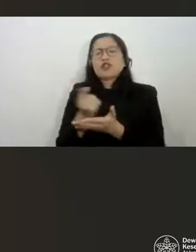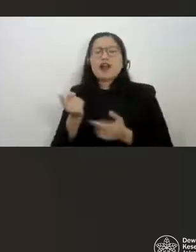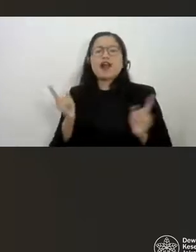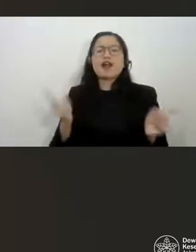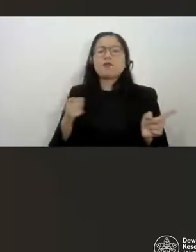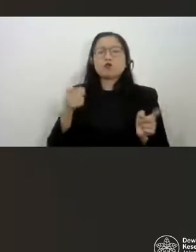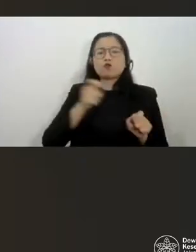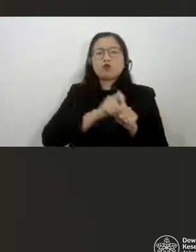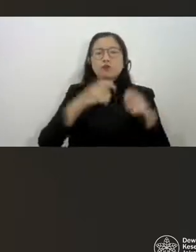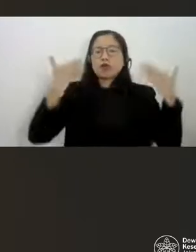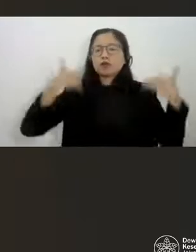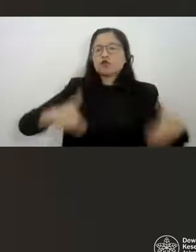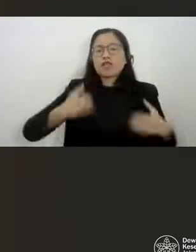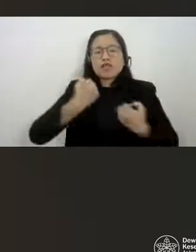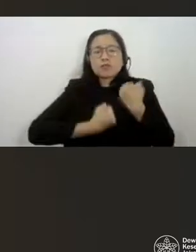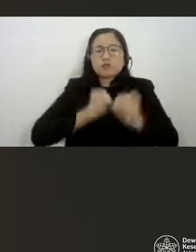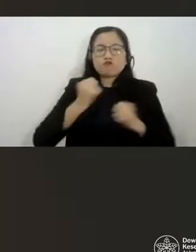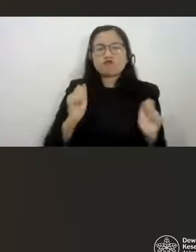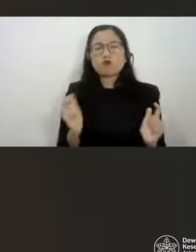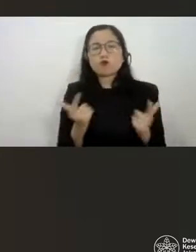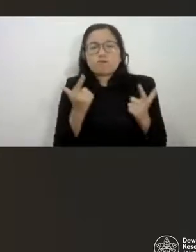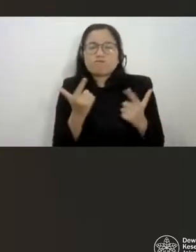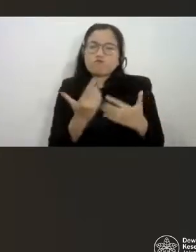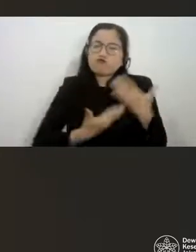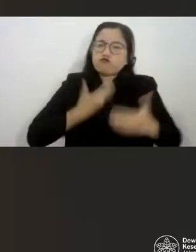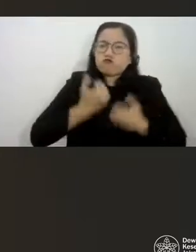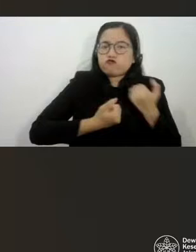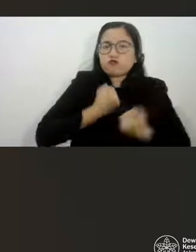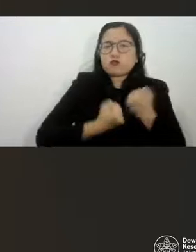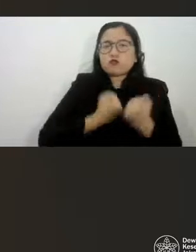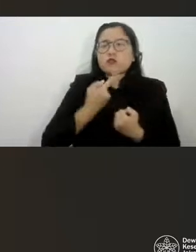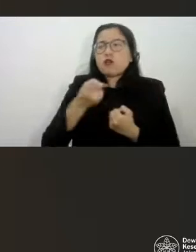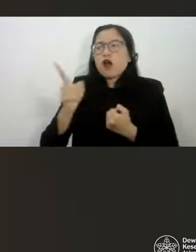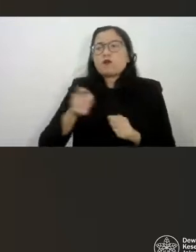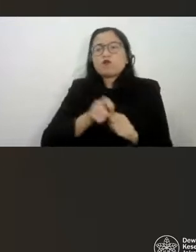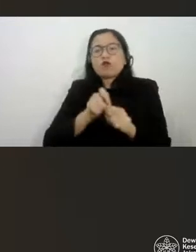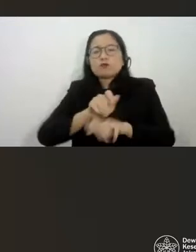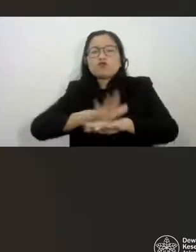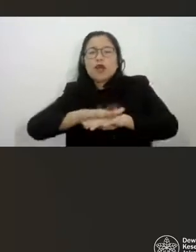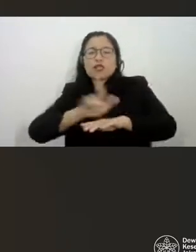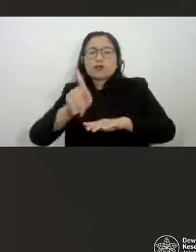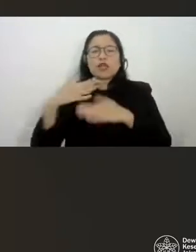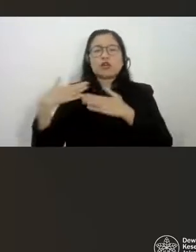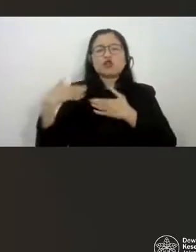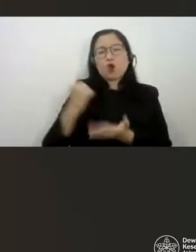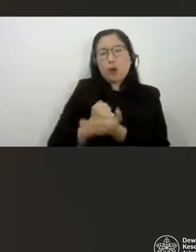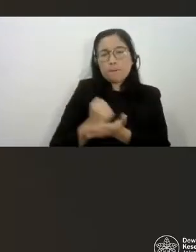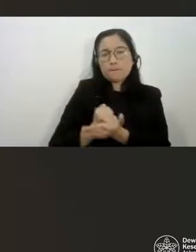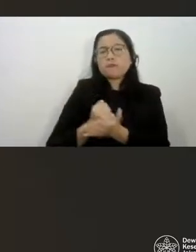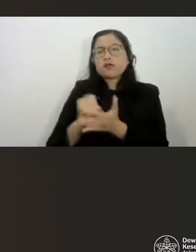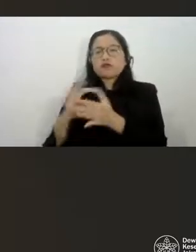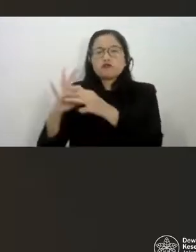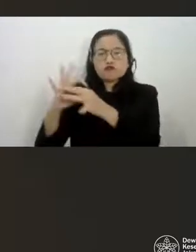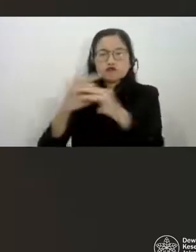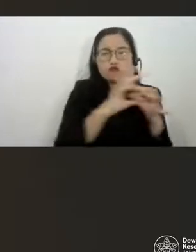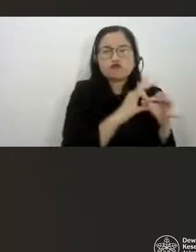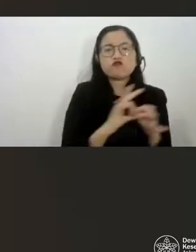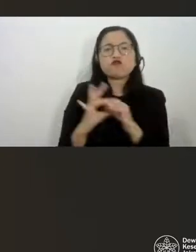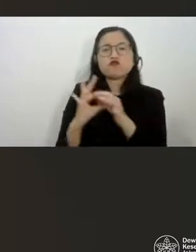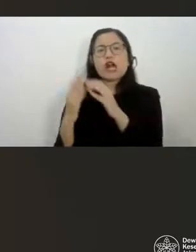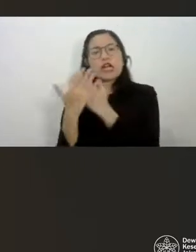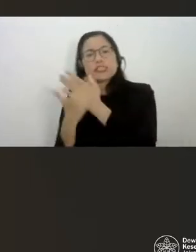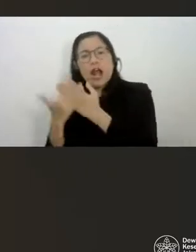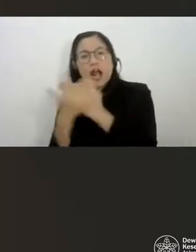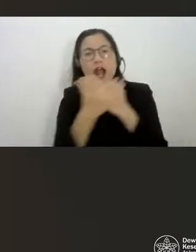membuat manusia hidup lebih bergairah, menciptakan kebudayaan dengan penuh tanggung jawab, bersolidaritas, penuh kasih sayang